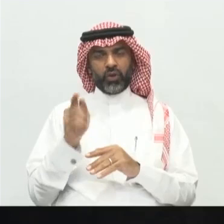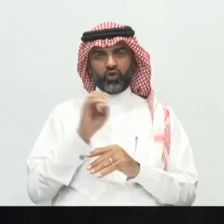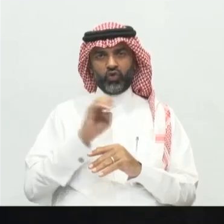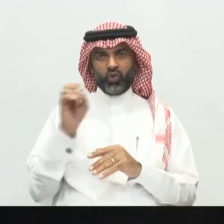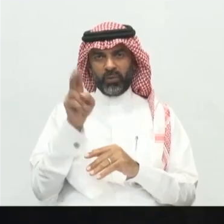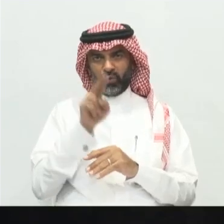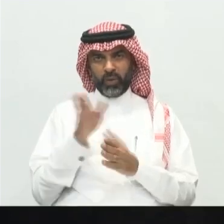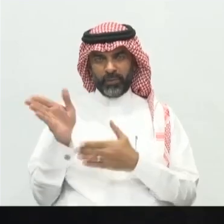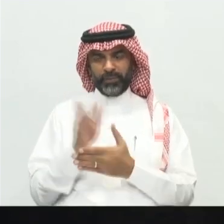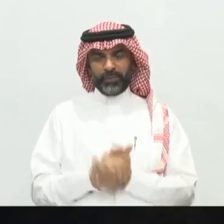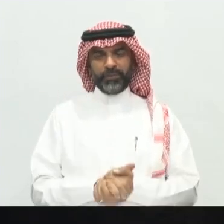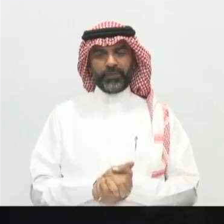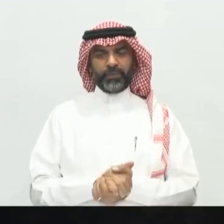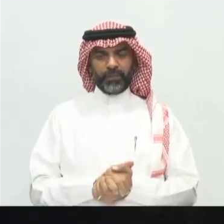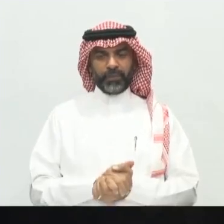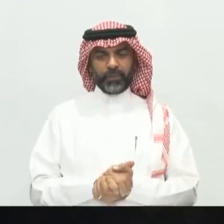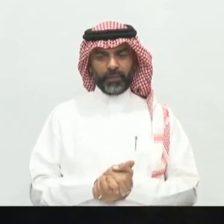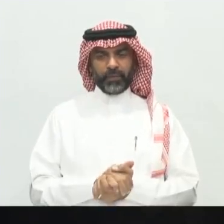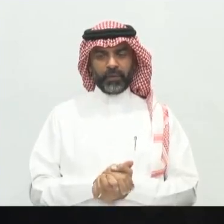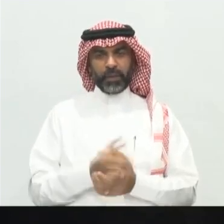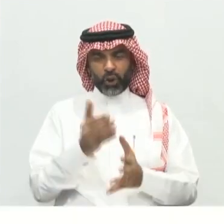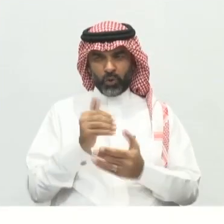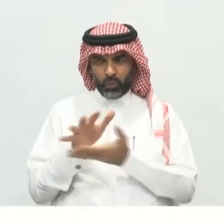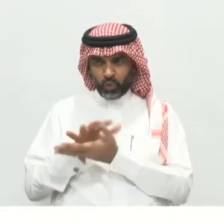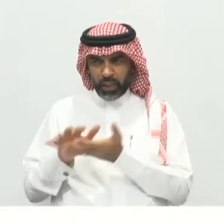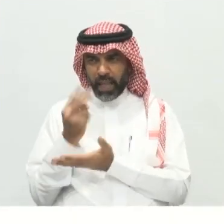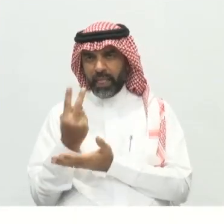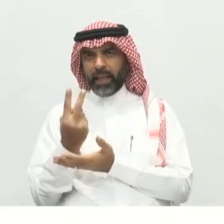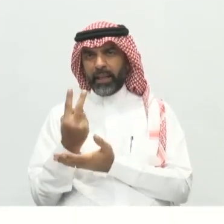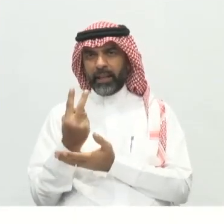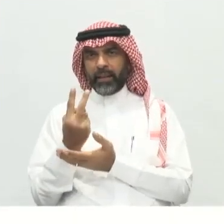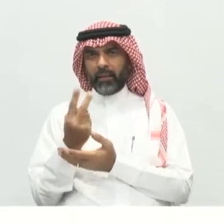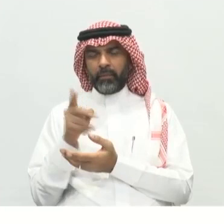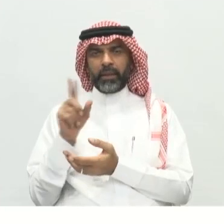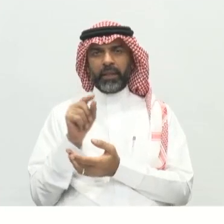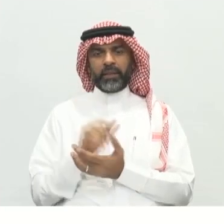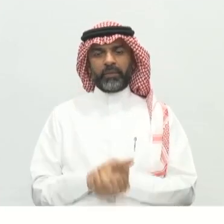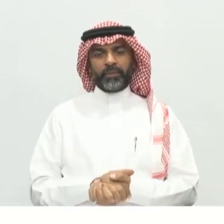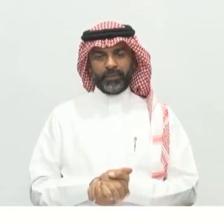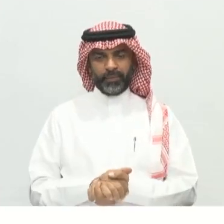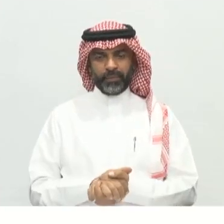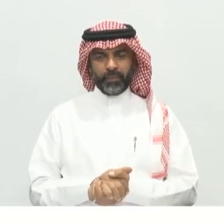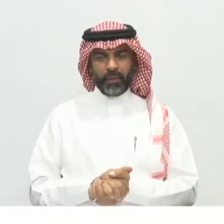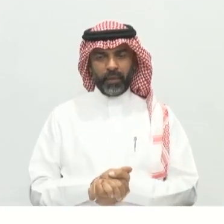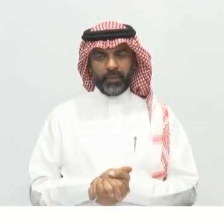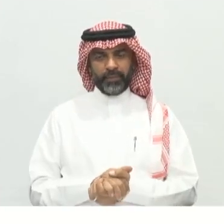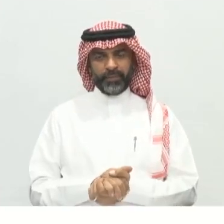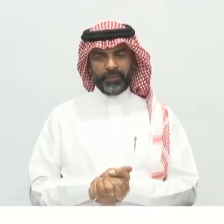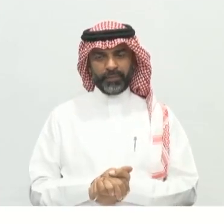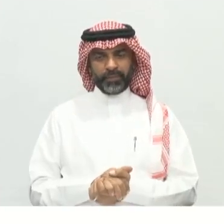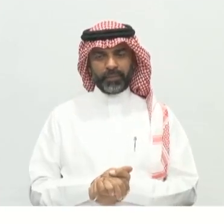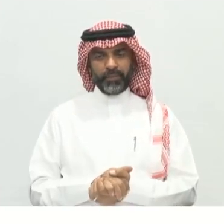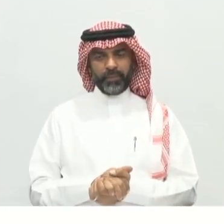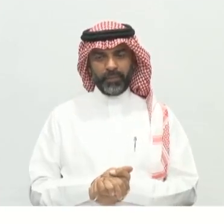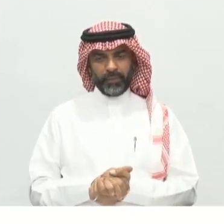السؤال ما هي او ما اذكر لنا مشكلتين من مشكلات التحسين ممتاز متغيرات القرار